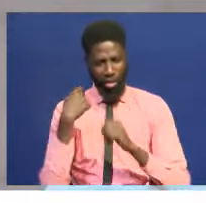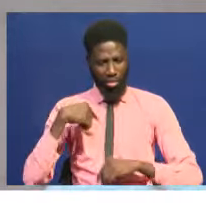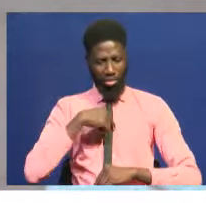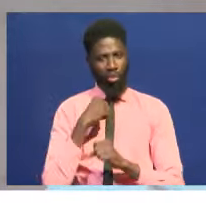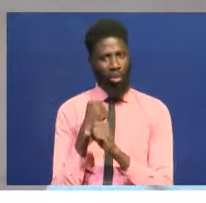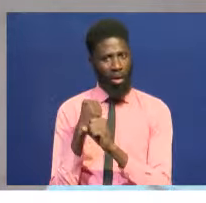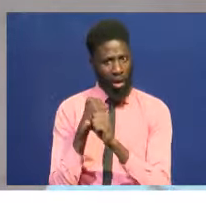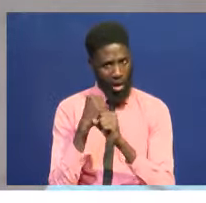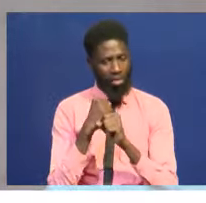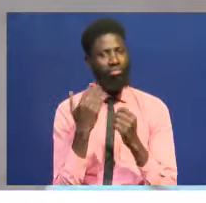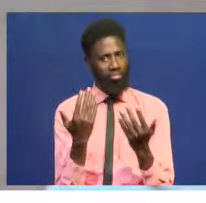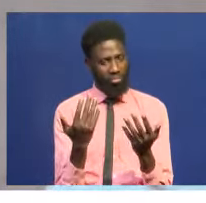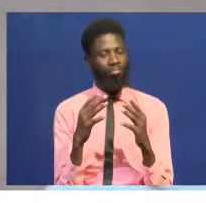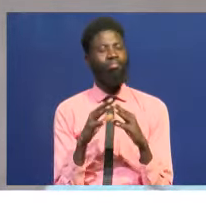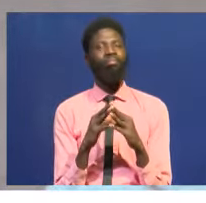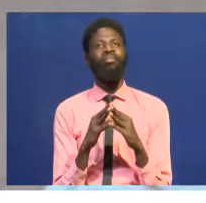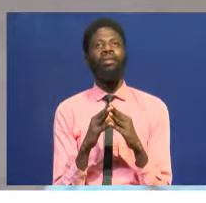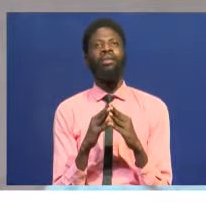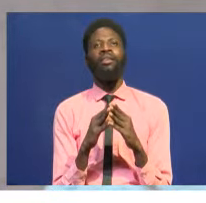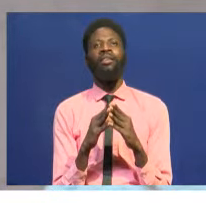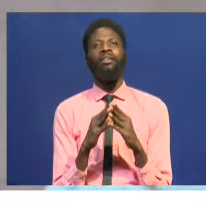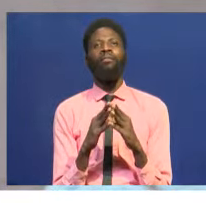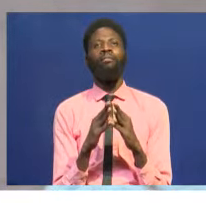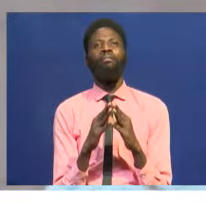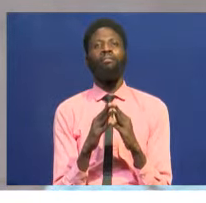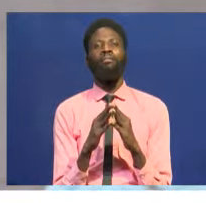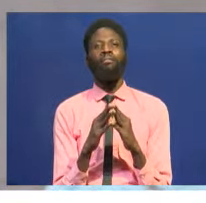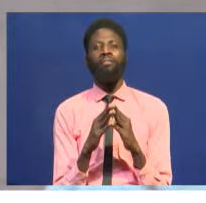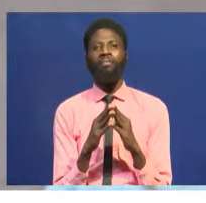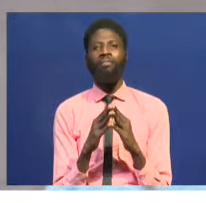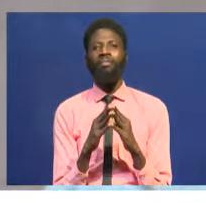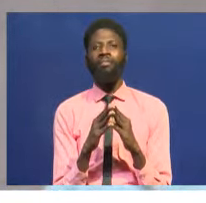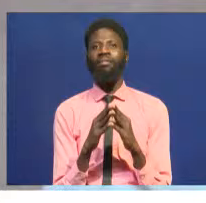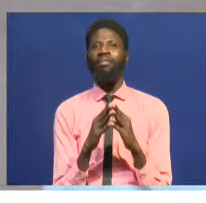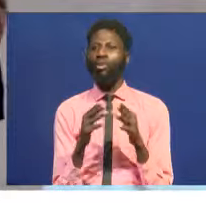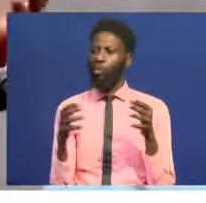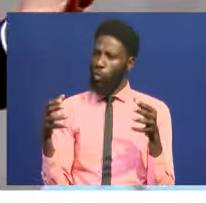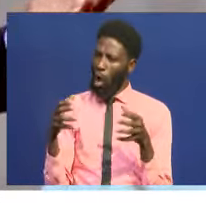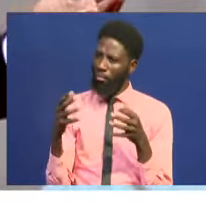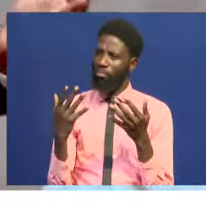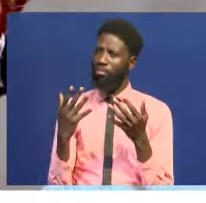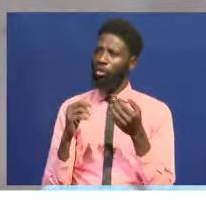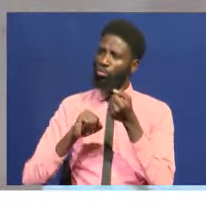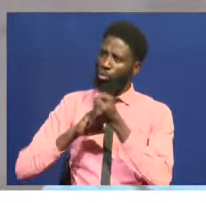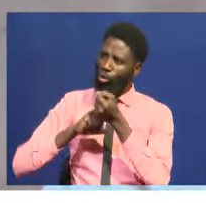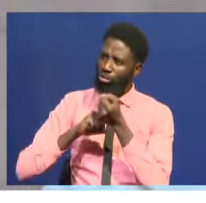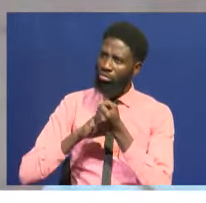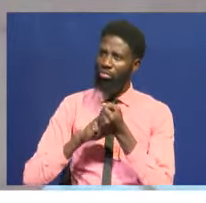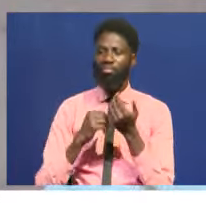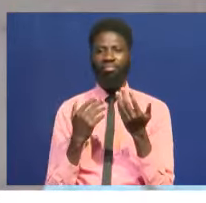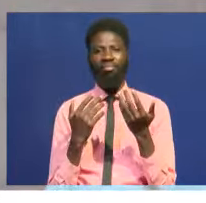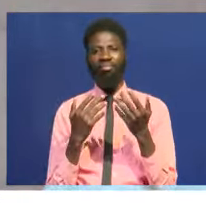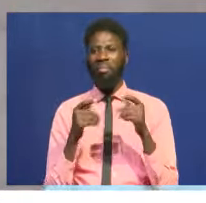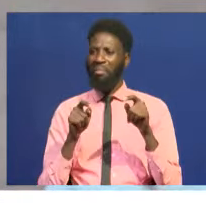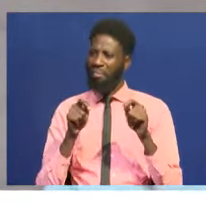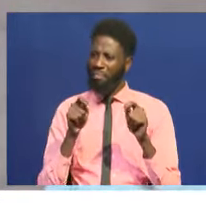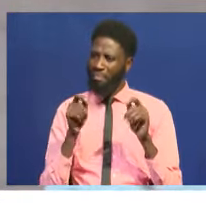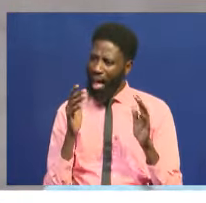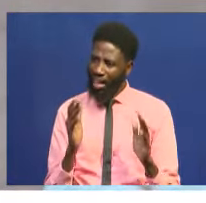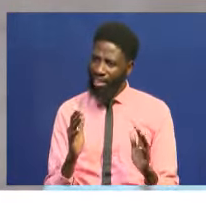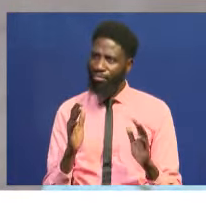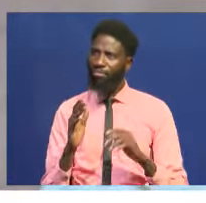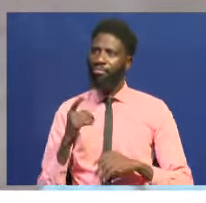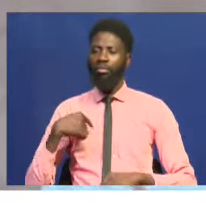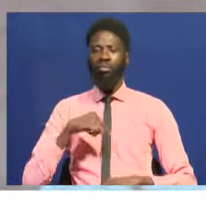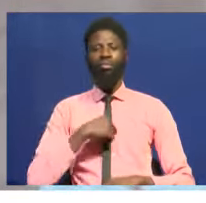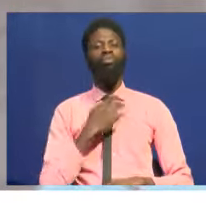that are sponsors, the people that are managers. We want